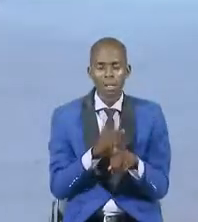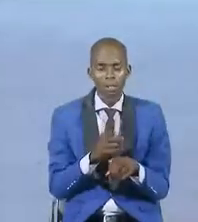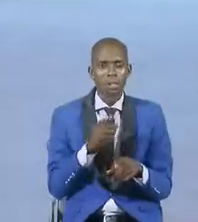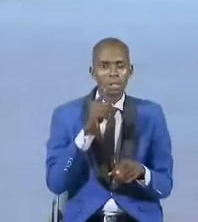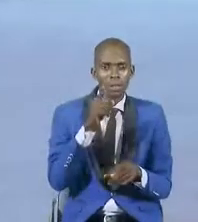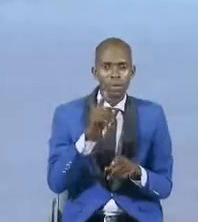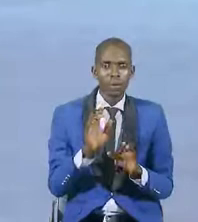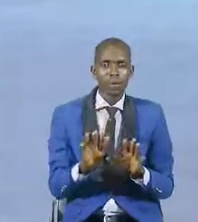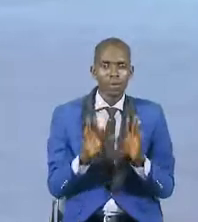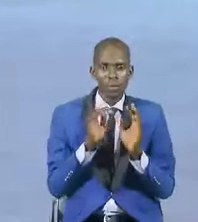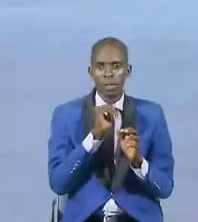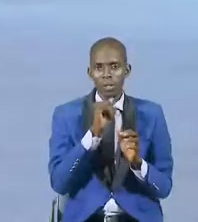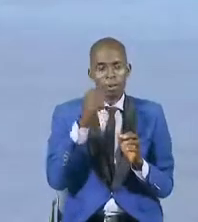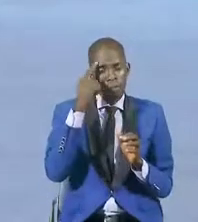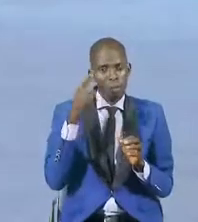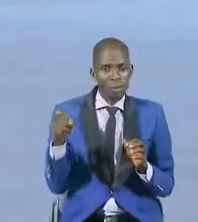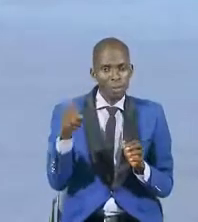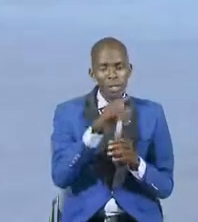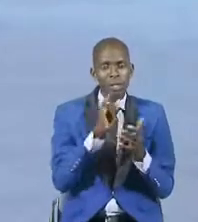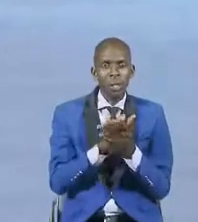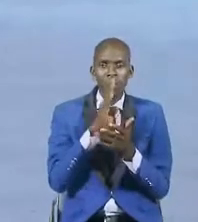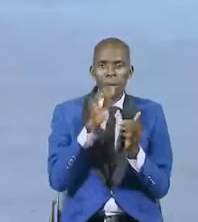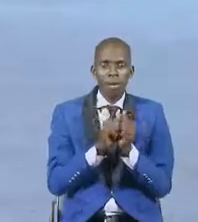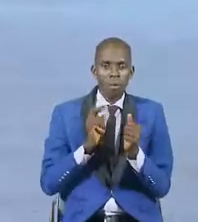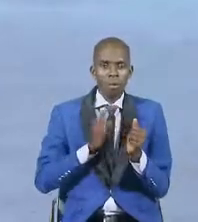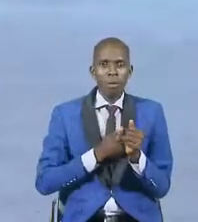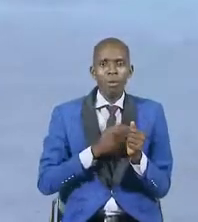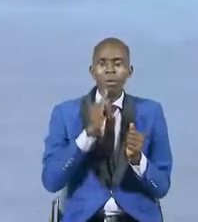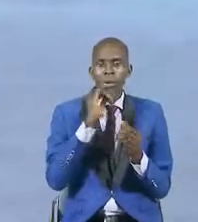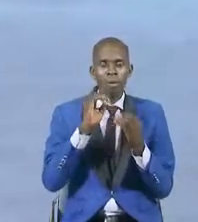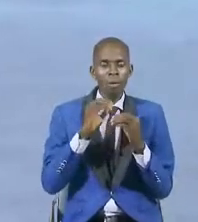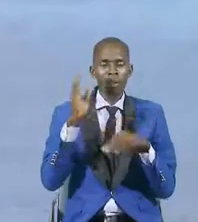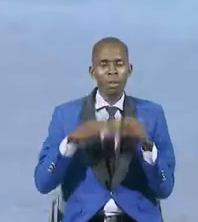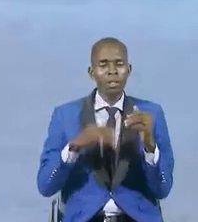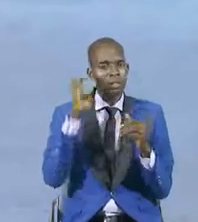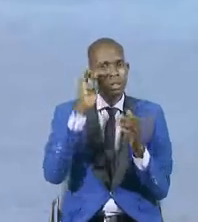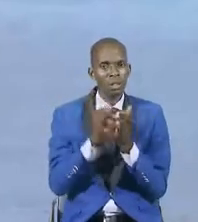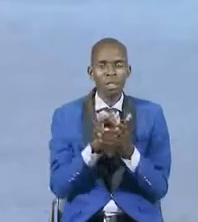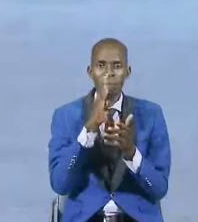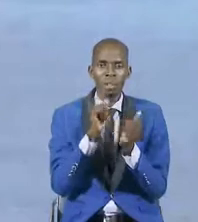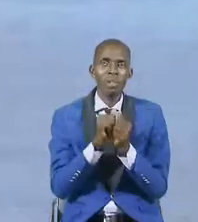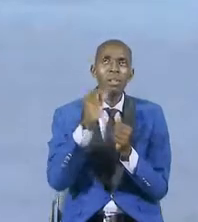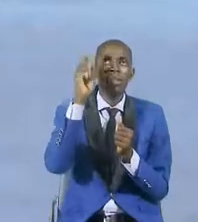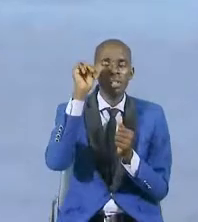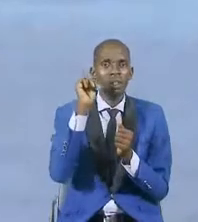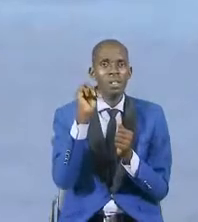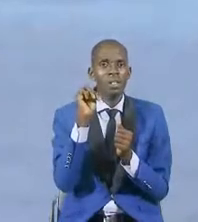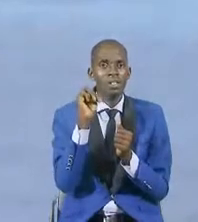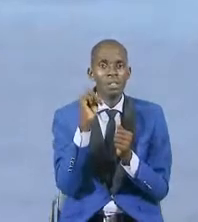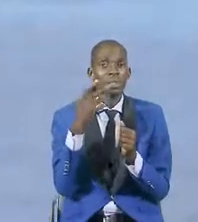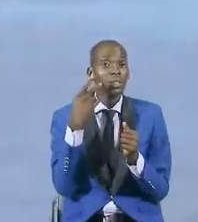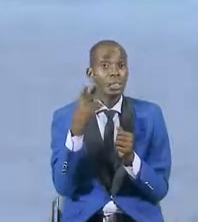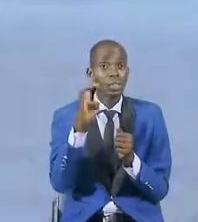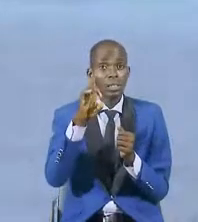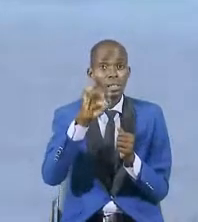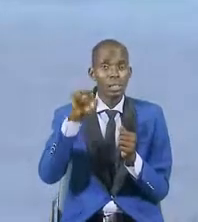la ville avec des chevaux et des chars. Et le serviteur dit à l'homme de Dieu, à mon serviteur, comment ferons-nous? Il répondit, ne crains point,